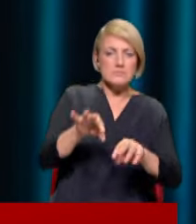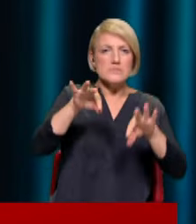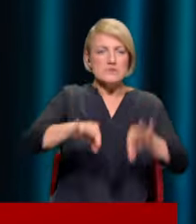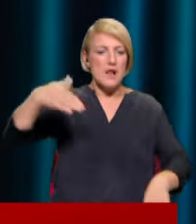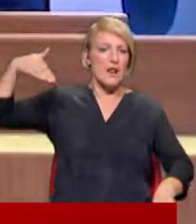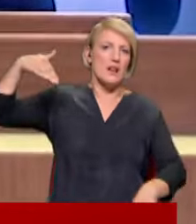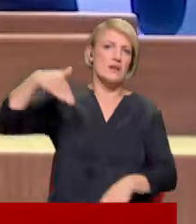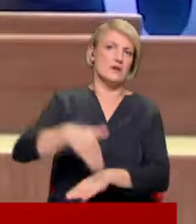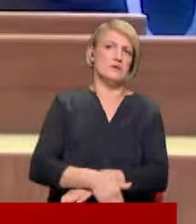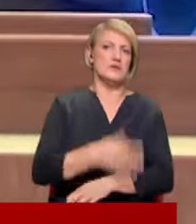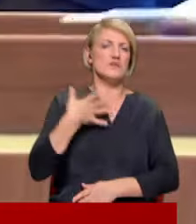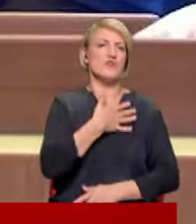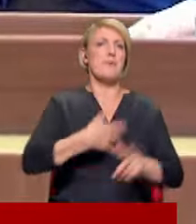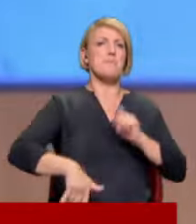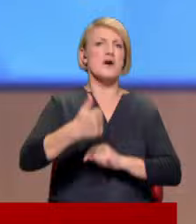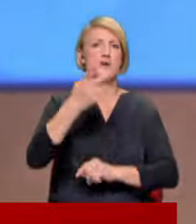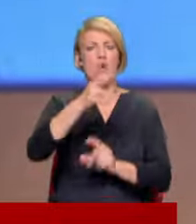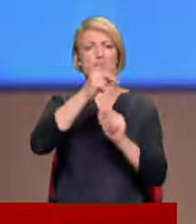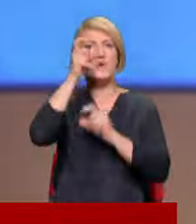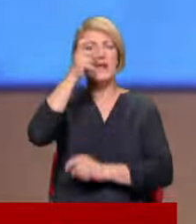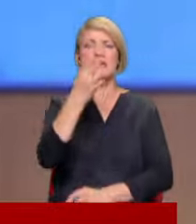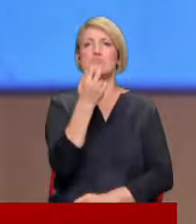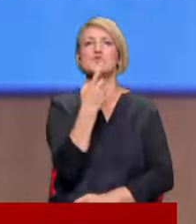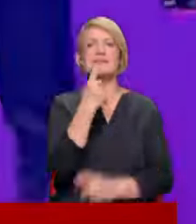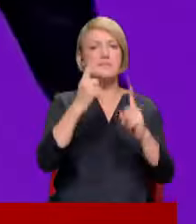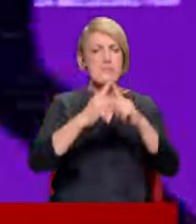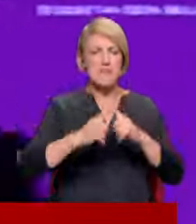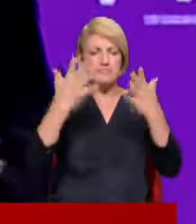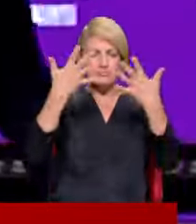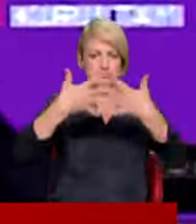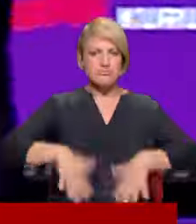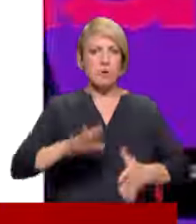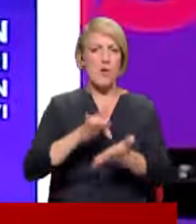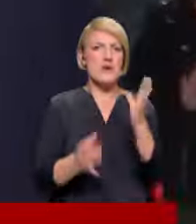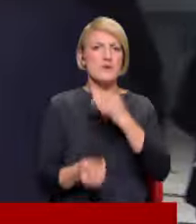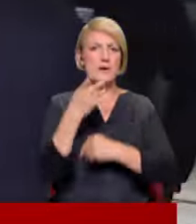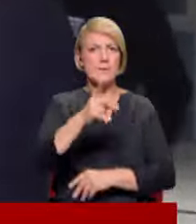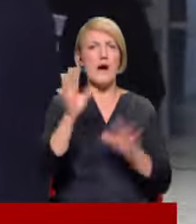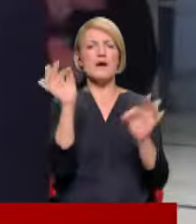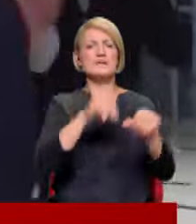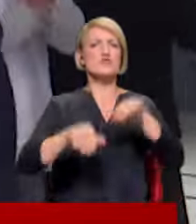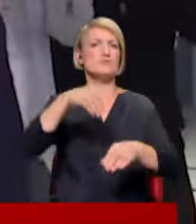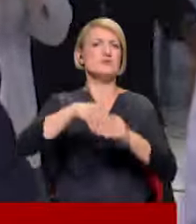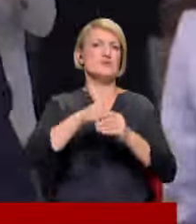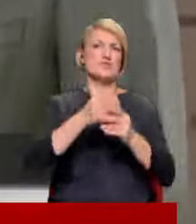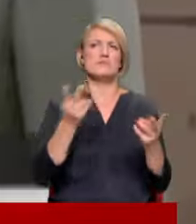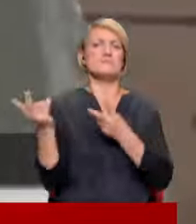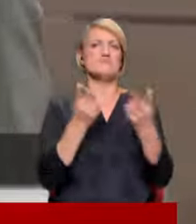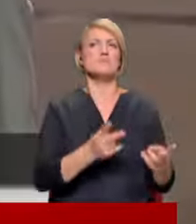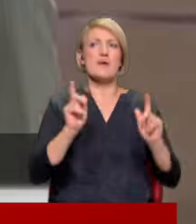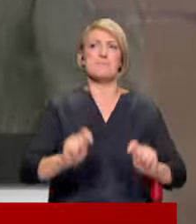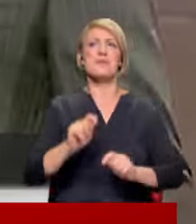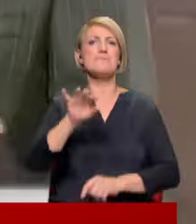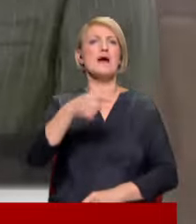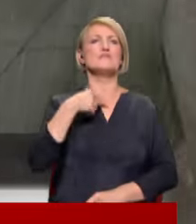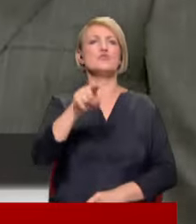aşağı doğru iniyor CHP lideri Özgür Özel buç yıl matematiğini tekrar ortaya koyup Erken seçim için çağrı yaptı ben şunu